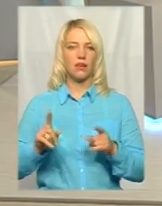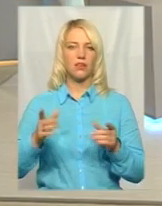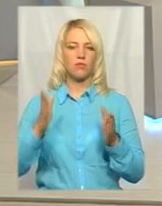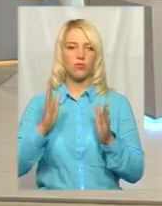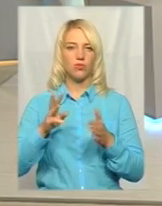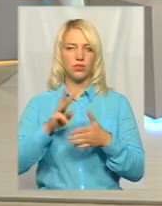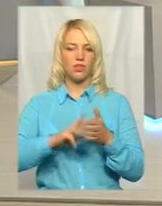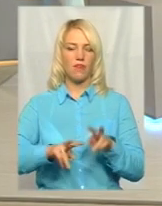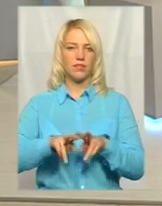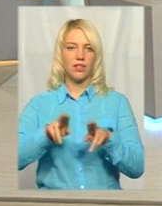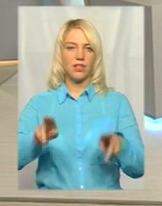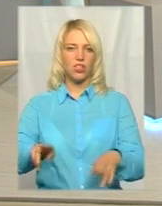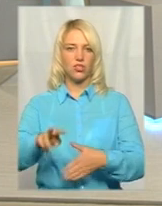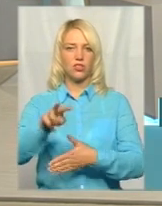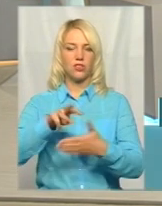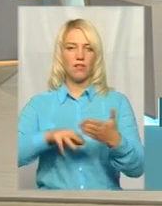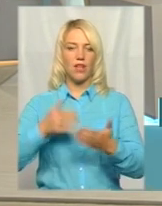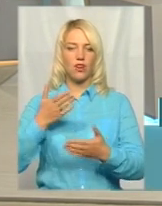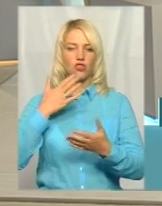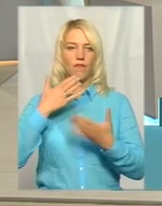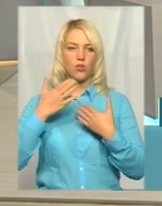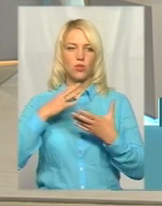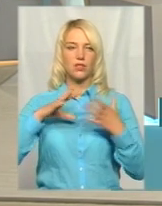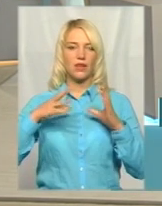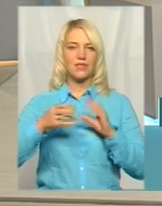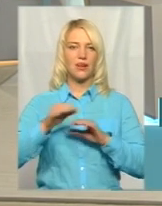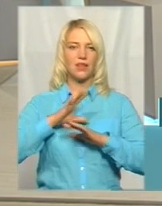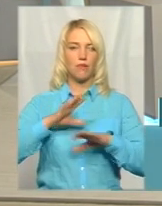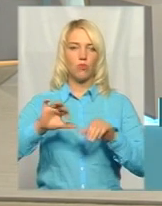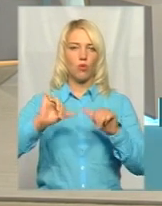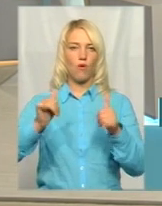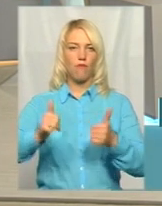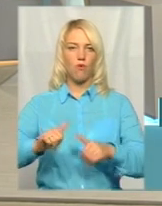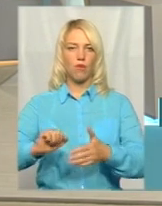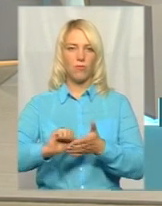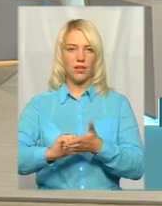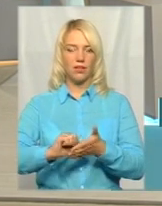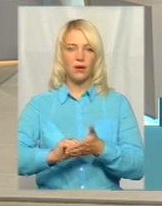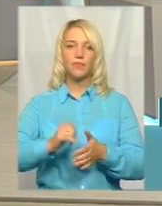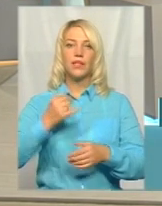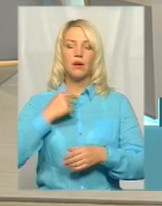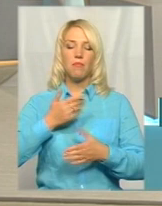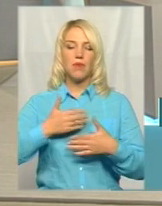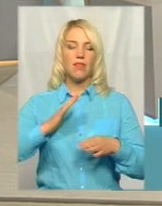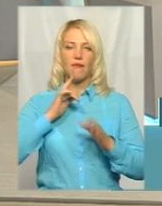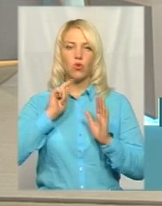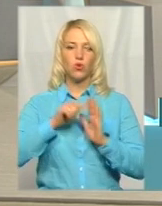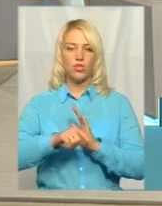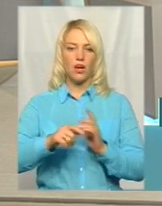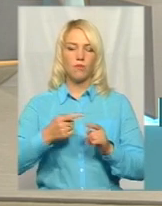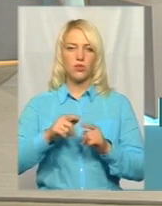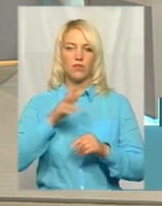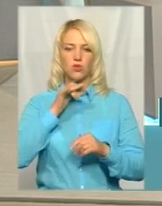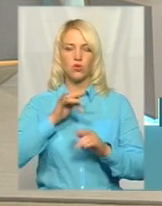такі самі штрафи, якщо відносини взагалі не були оформлені. Тобто ми говоримо, ми не втручаємося в ході своїх